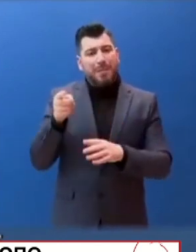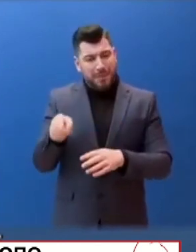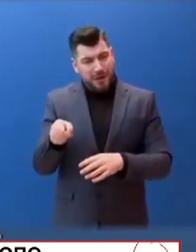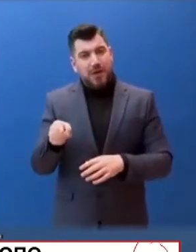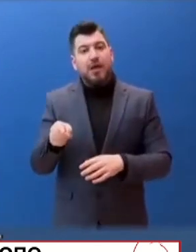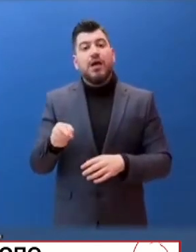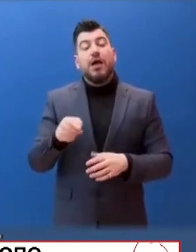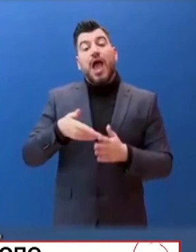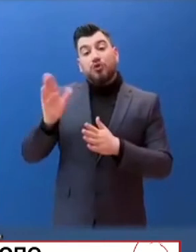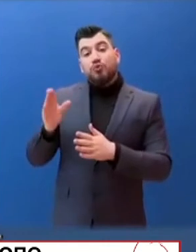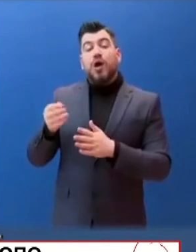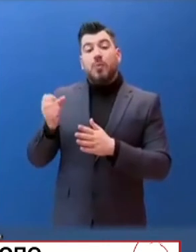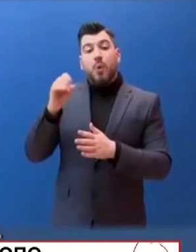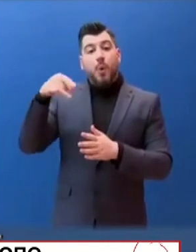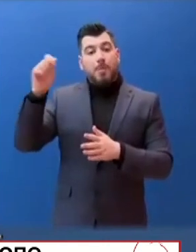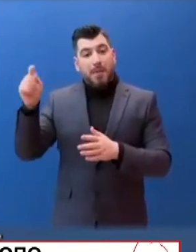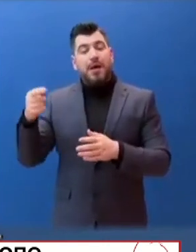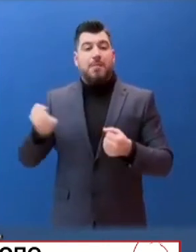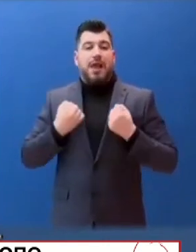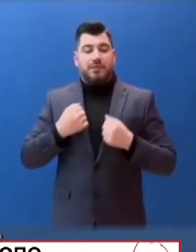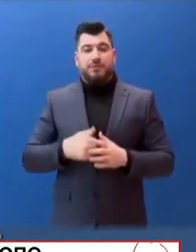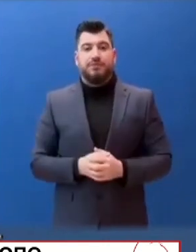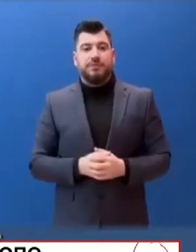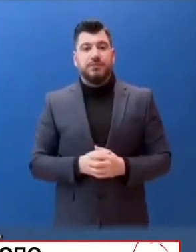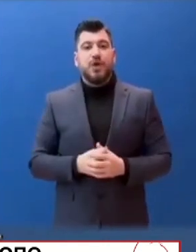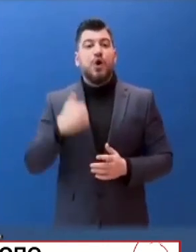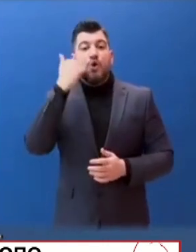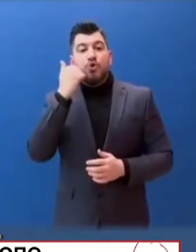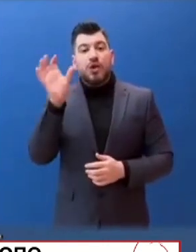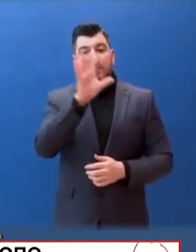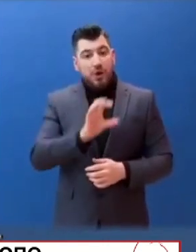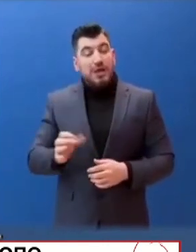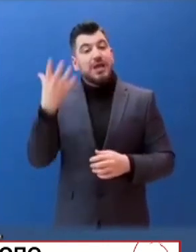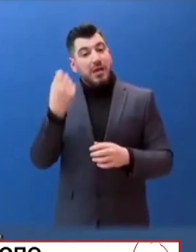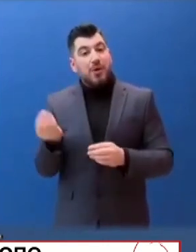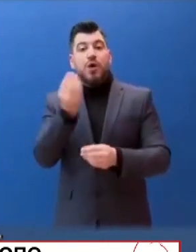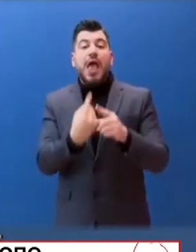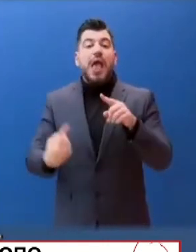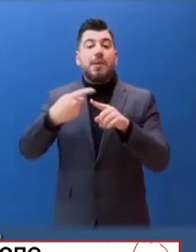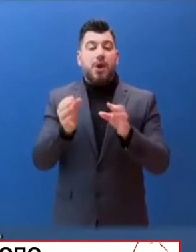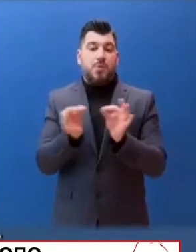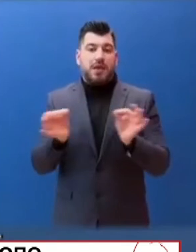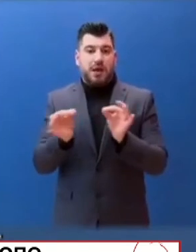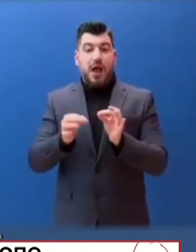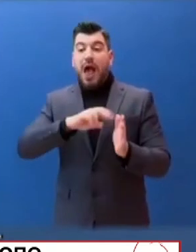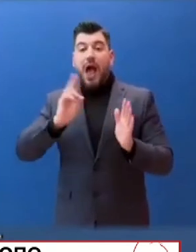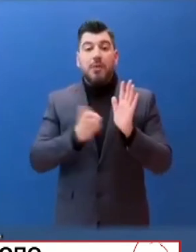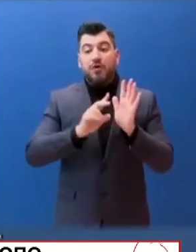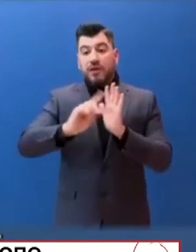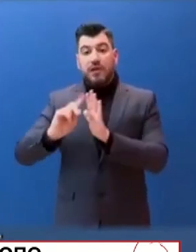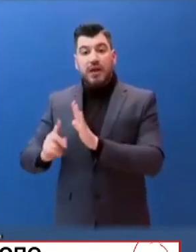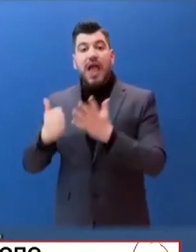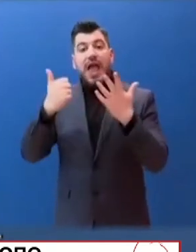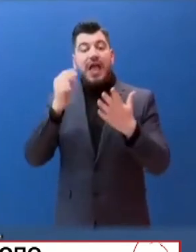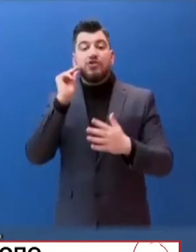ΟΠΑΠ Play. Στις κόκκινες περιοχές ισχύουν επιπλέον μέτρα. Απαγόρευση κυκλοφορίας από τις 6 το απόγευμα